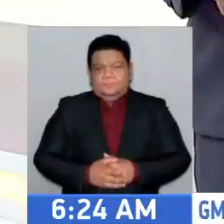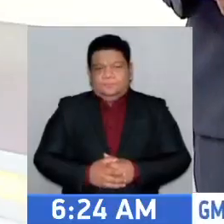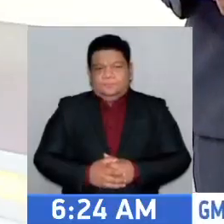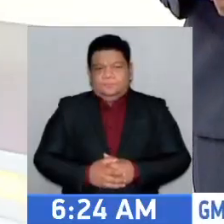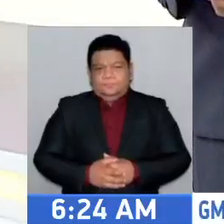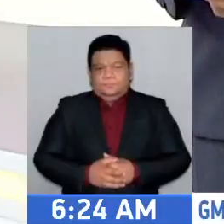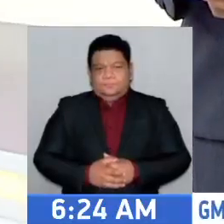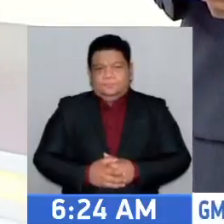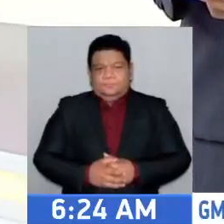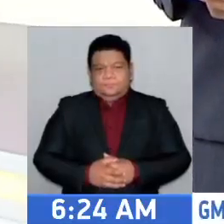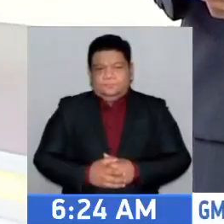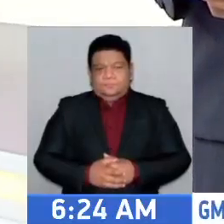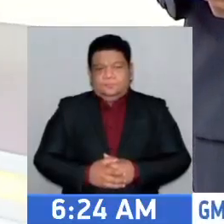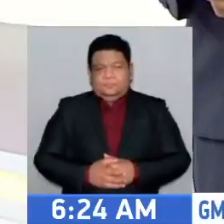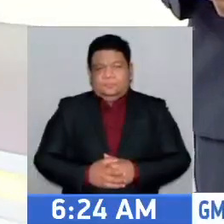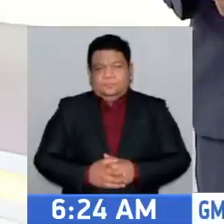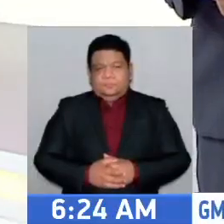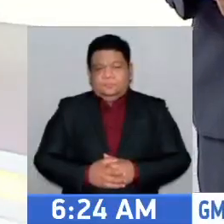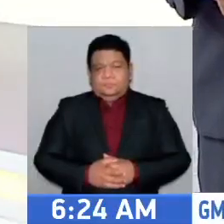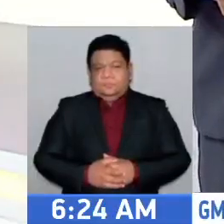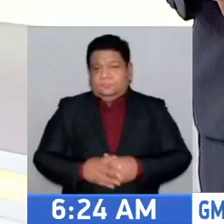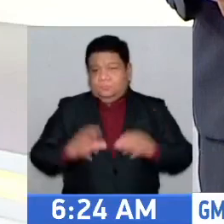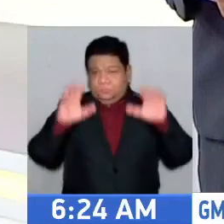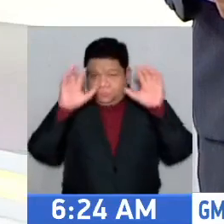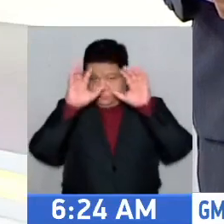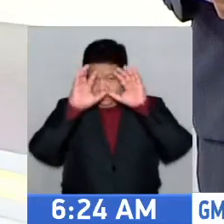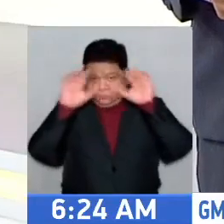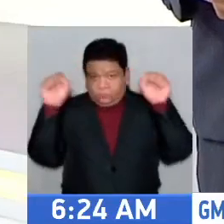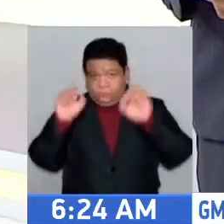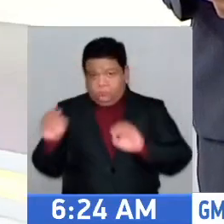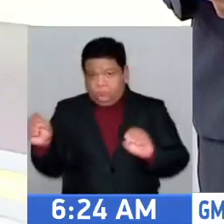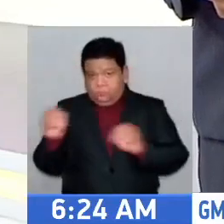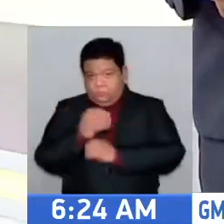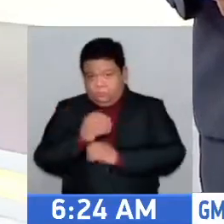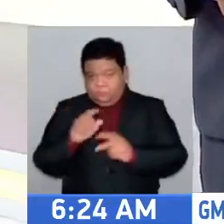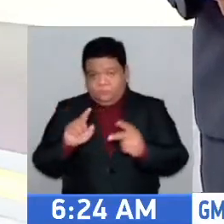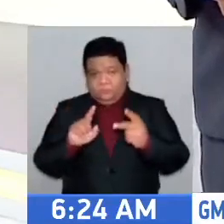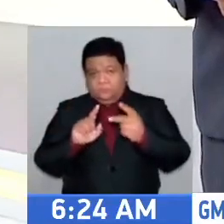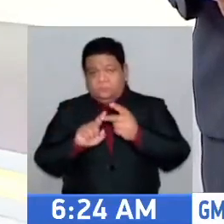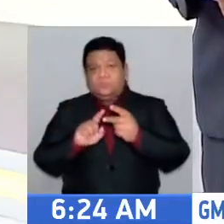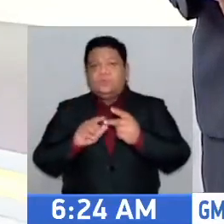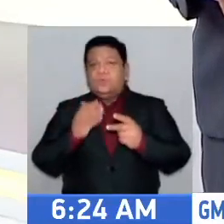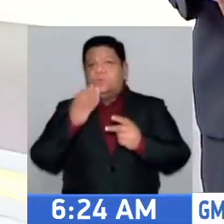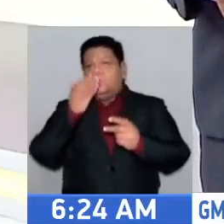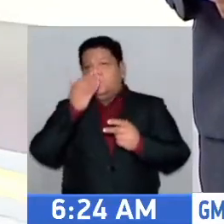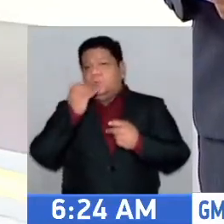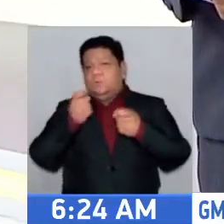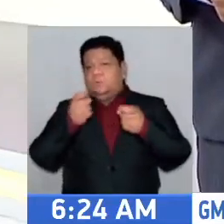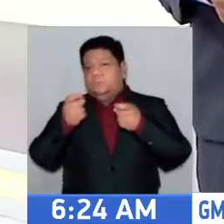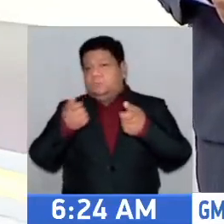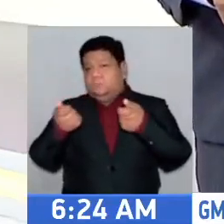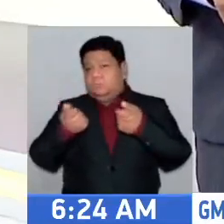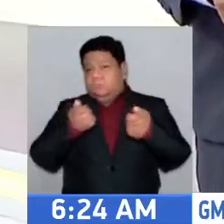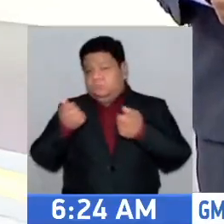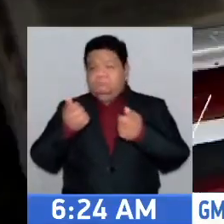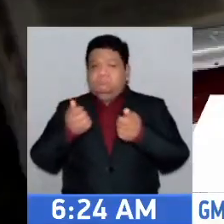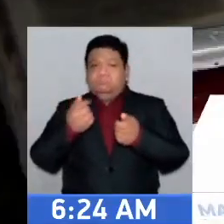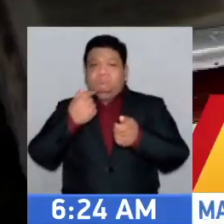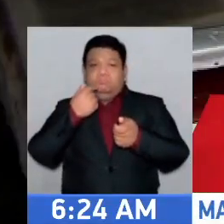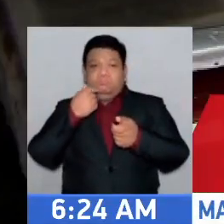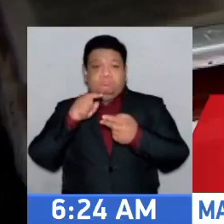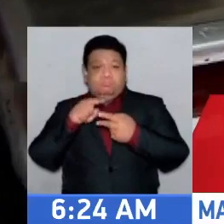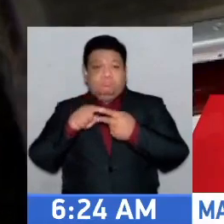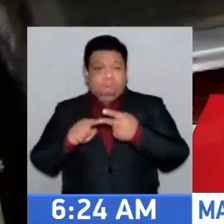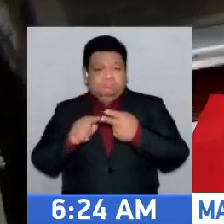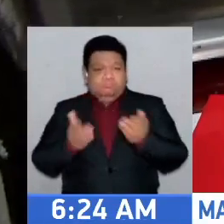Direkomenda ng Palasyo at ng Sugar Regulatory Administration ang pag-aangkat ng 450,000 metric tons ng asukal. Hindi